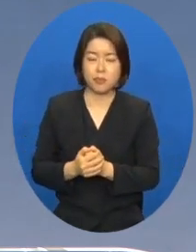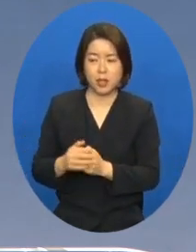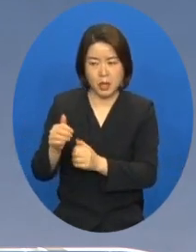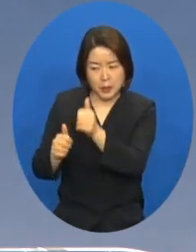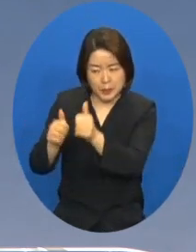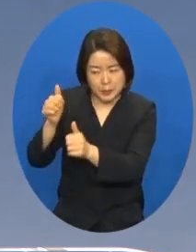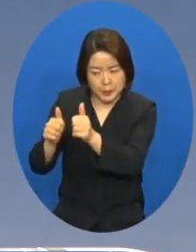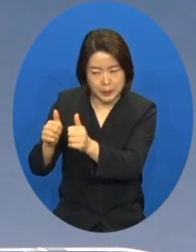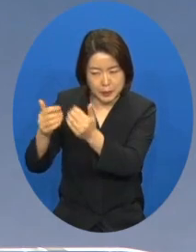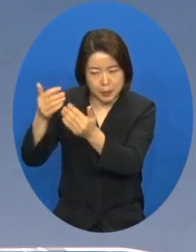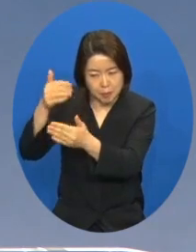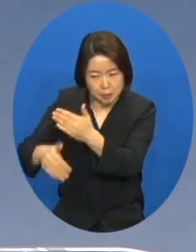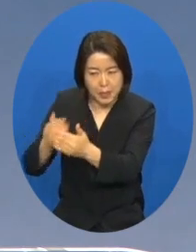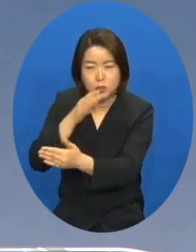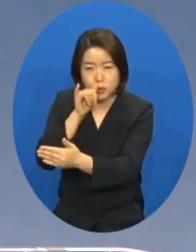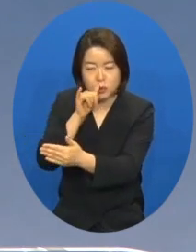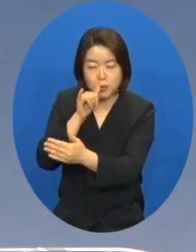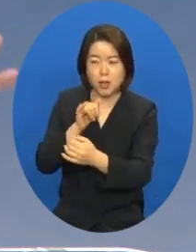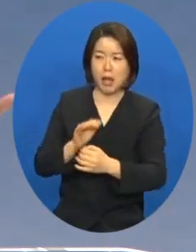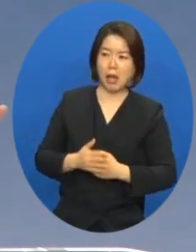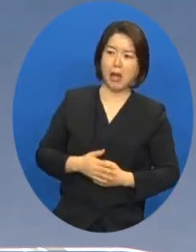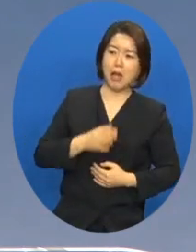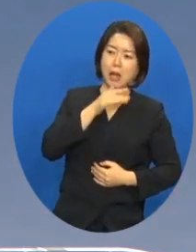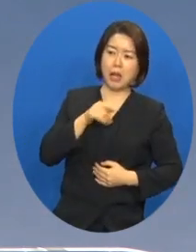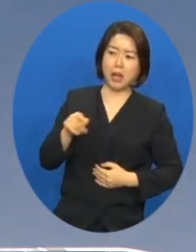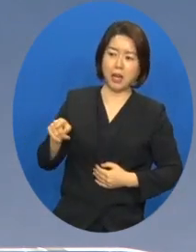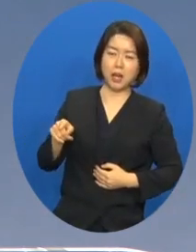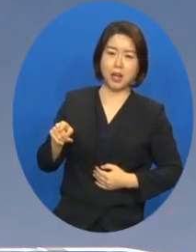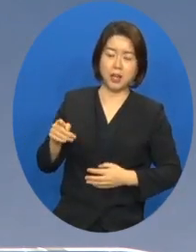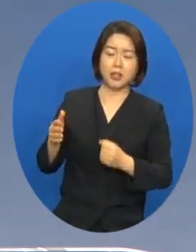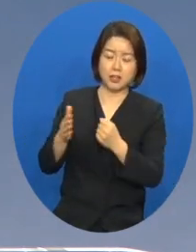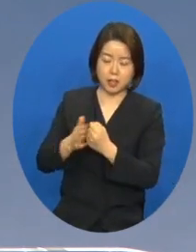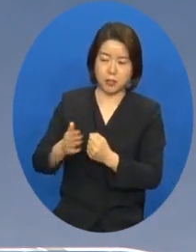시험을 받을 수가 있겠구나. 그러면 안 먹어야 되겠다.